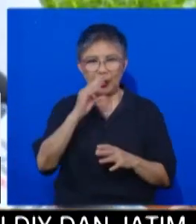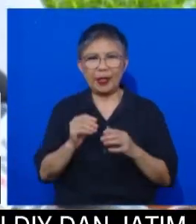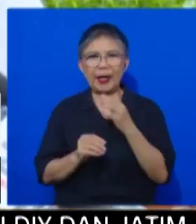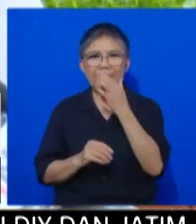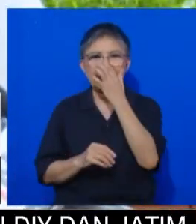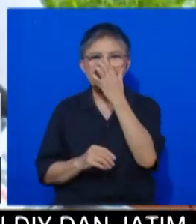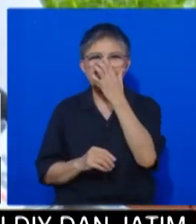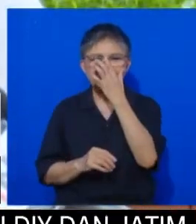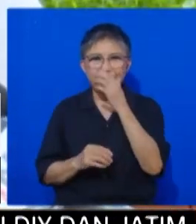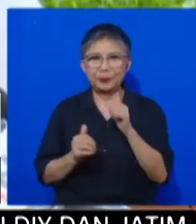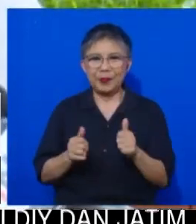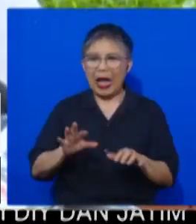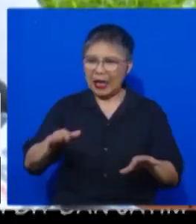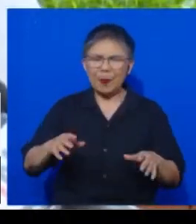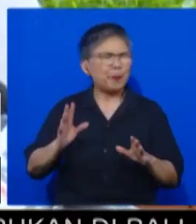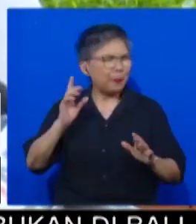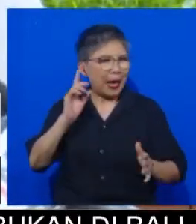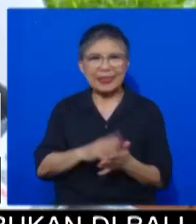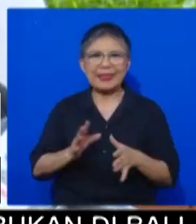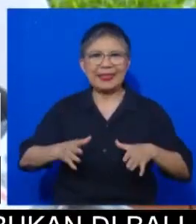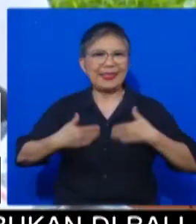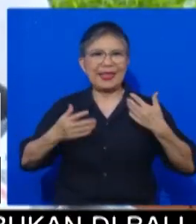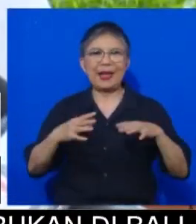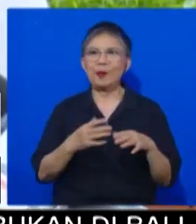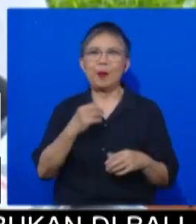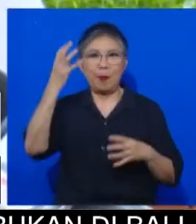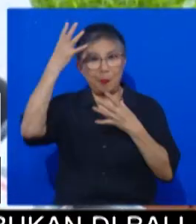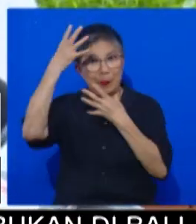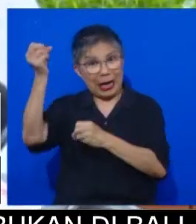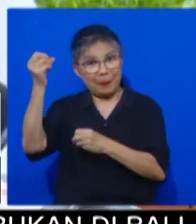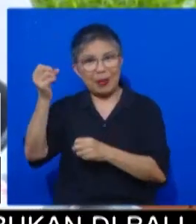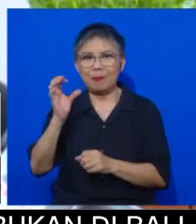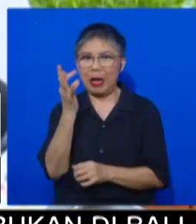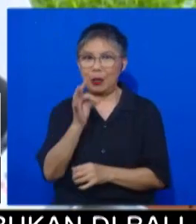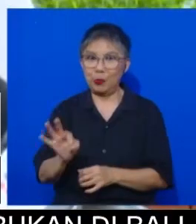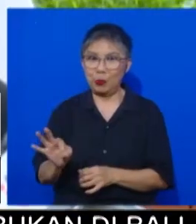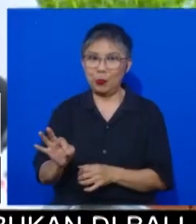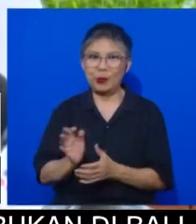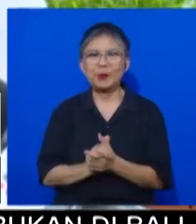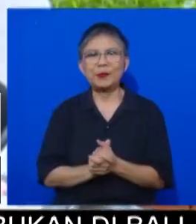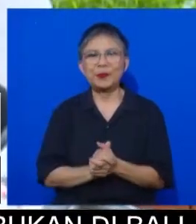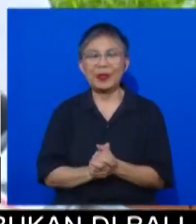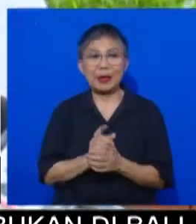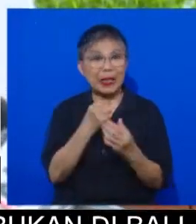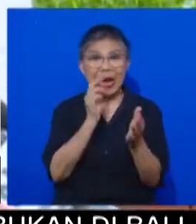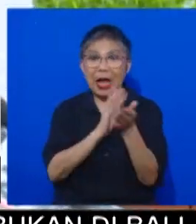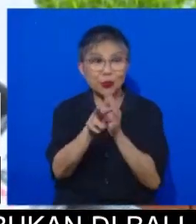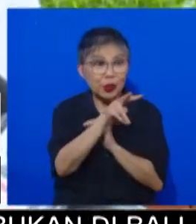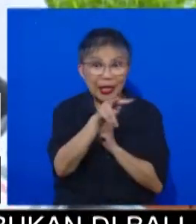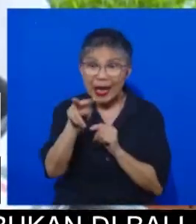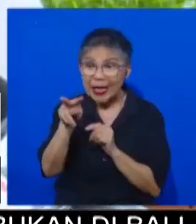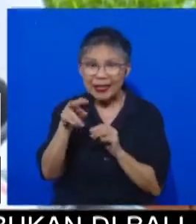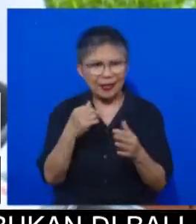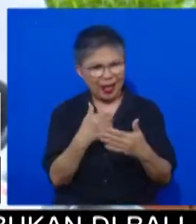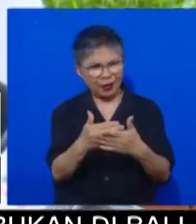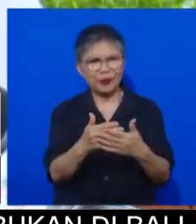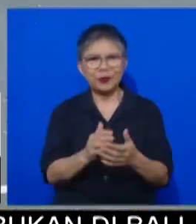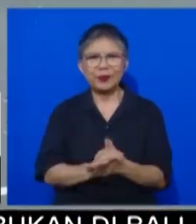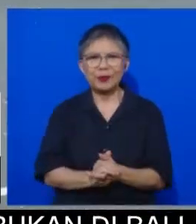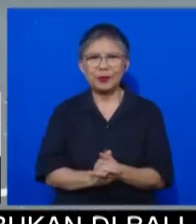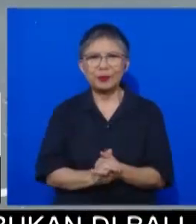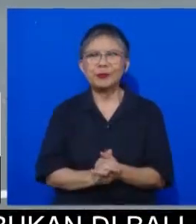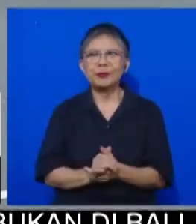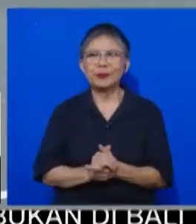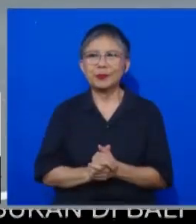seru banget sih buat anak-anak. Pasti akan pengalaman baru ya untuk melihat budaya. Tapi secara dekat gitu kan. Biasanya kan di panggung atau apa, ini lebih dekat sih.